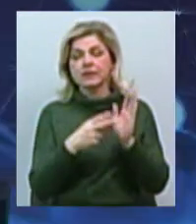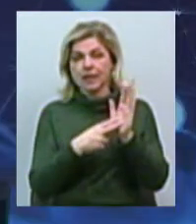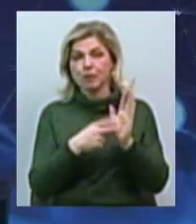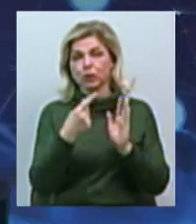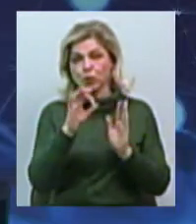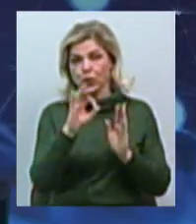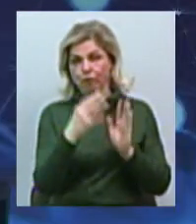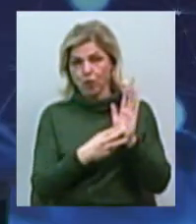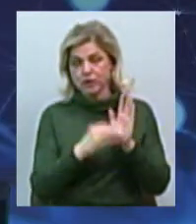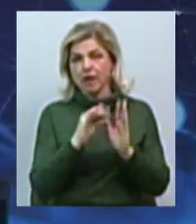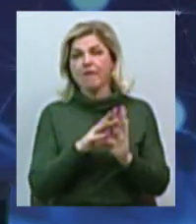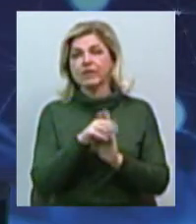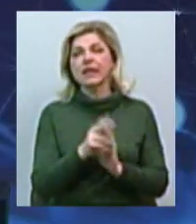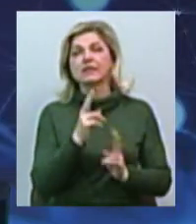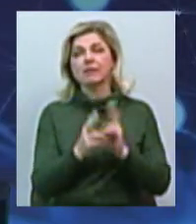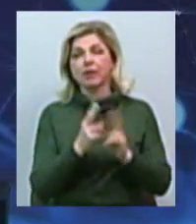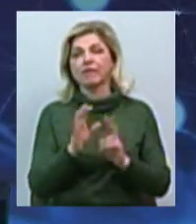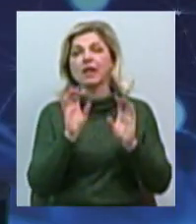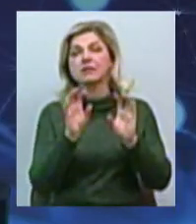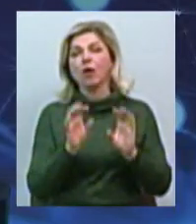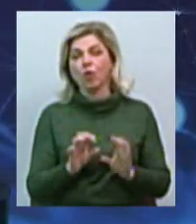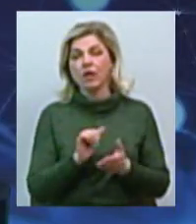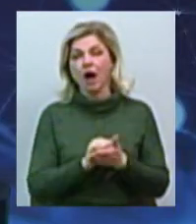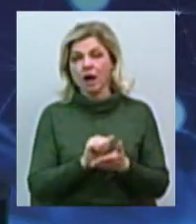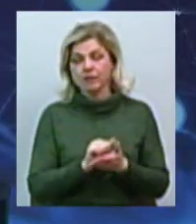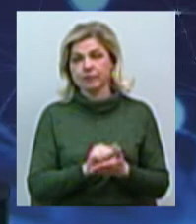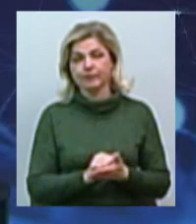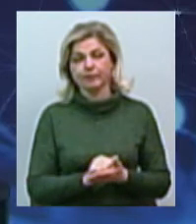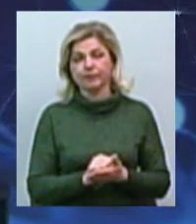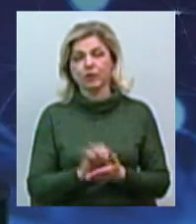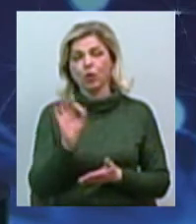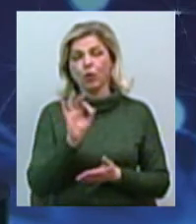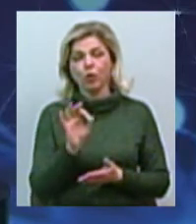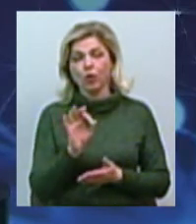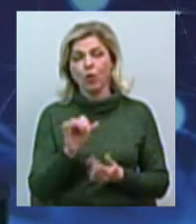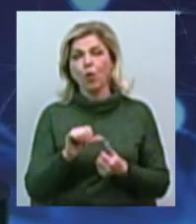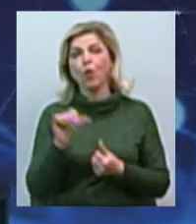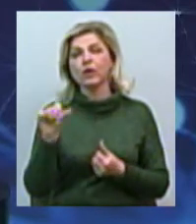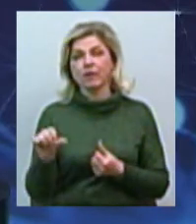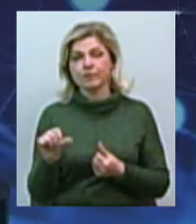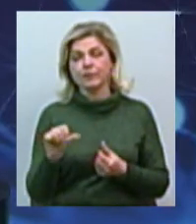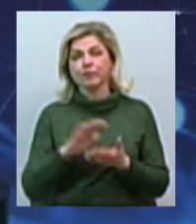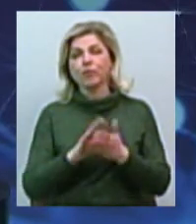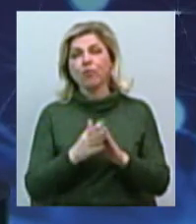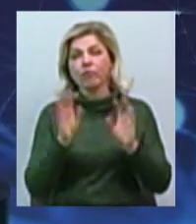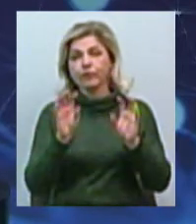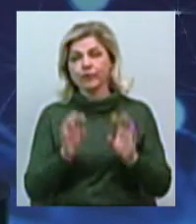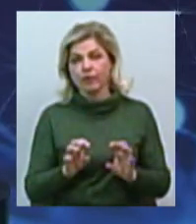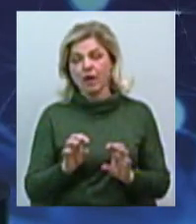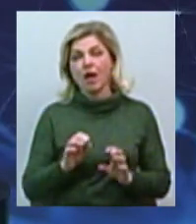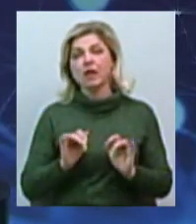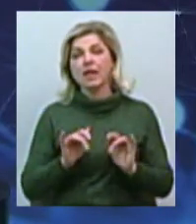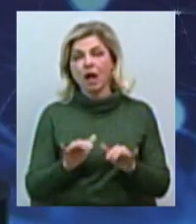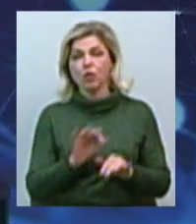про внесення змін до деяких законодавчих актів щодо України щодо окремих положень діяльності профспілок.